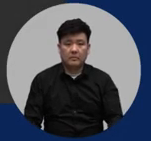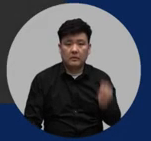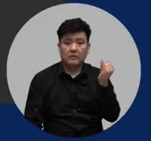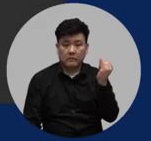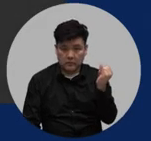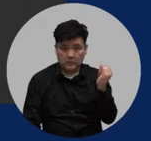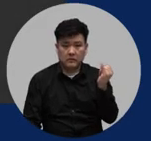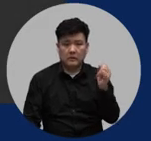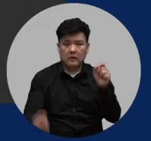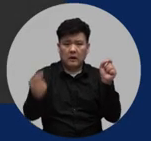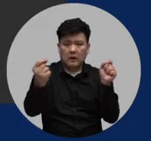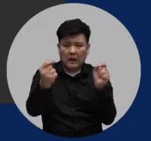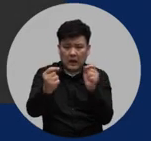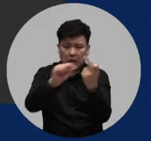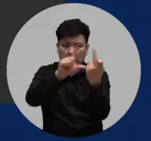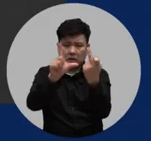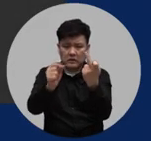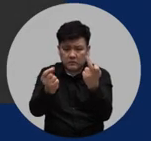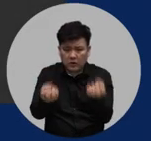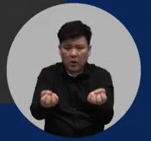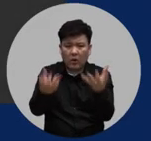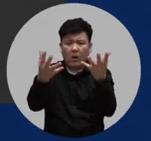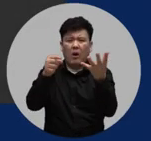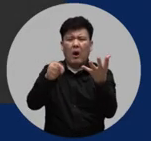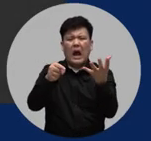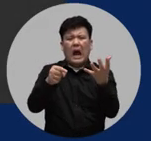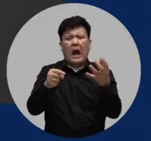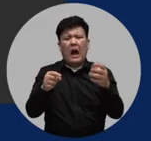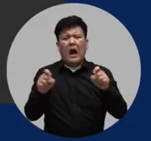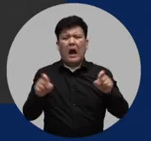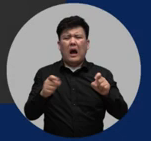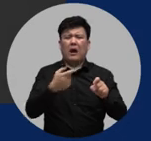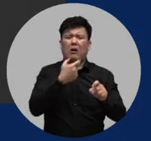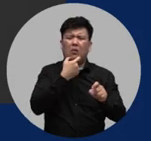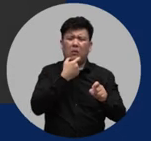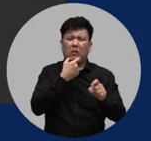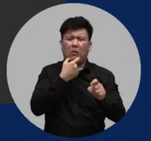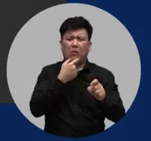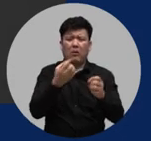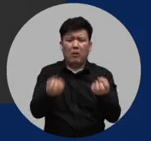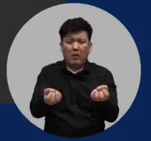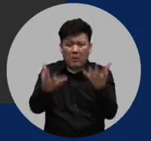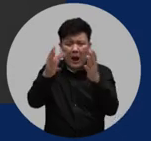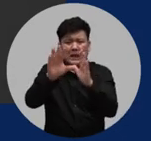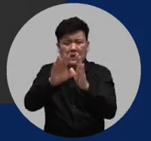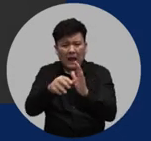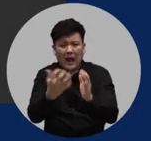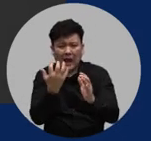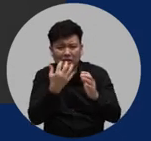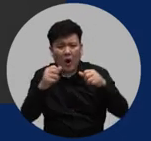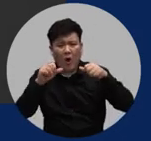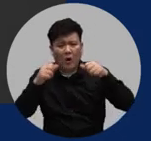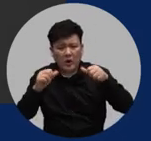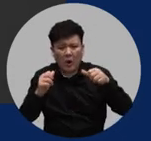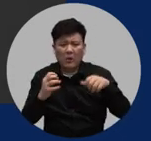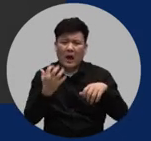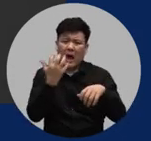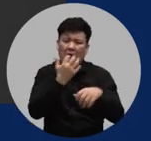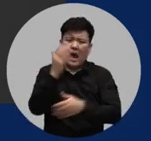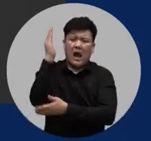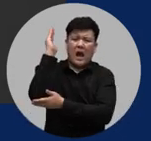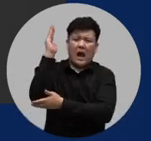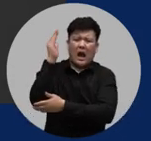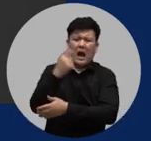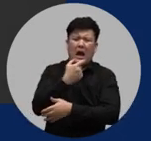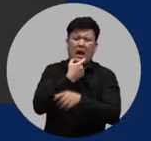백설이는 다가오는 연말 송년회가 두렵습니다. 송년회 때마다 벌어지는 성희롱과 음담패설 때문입니다.